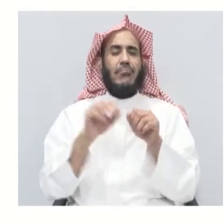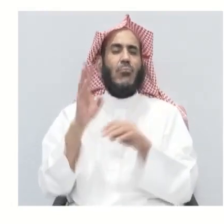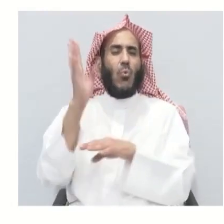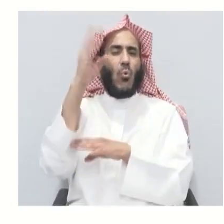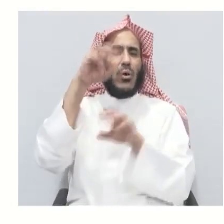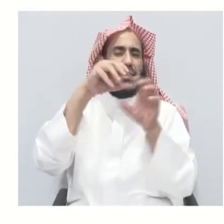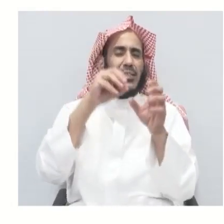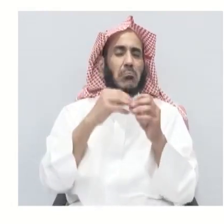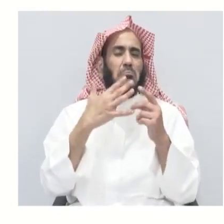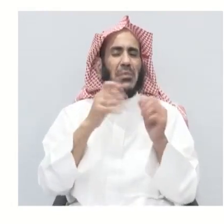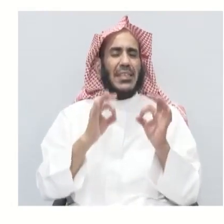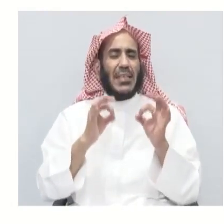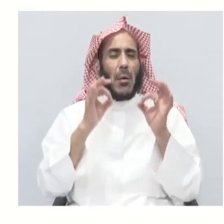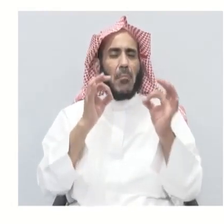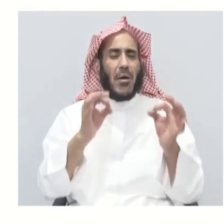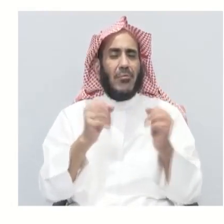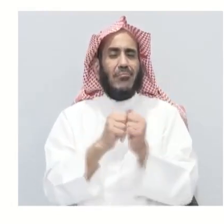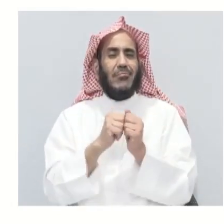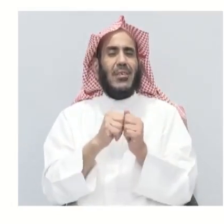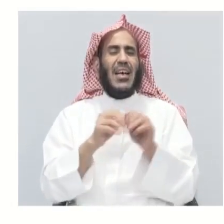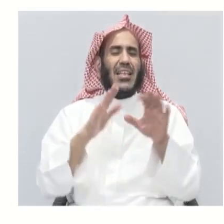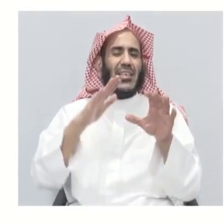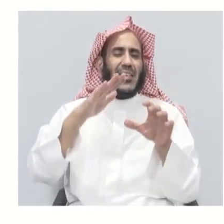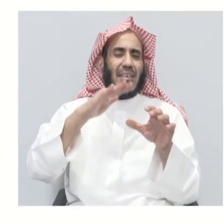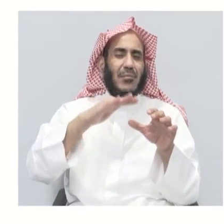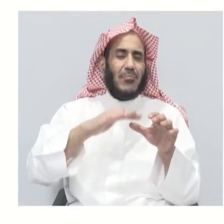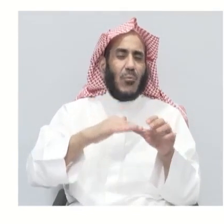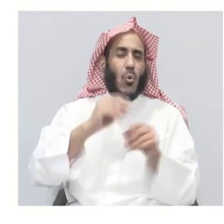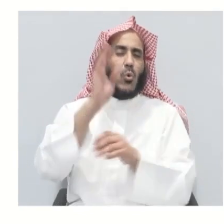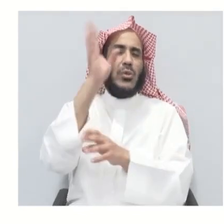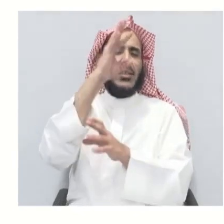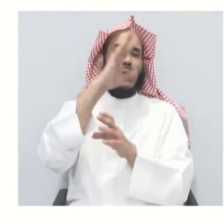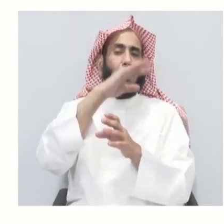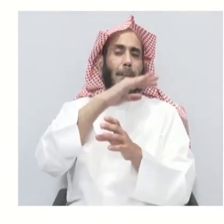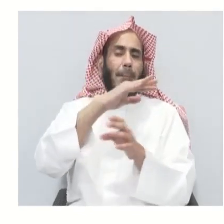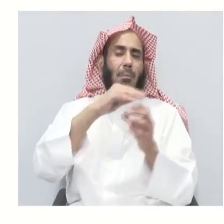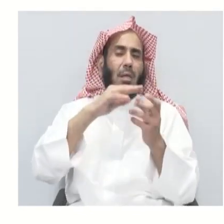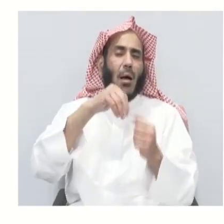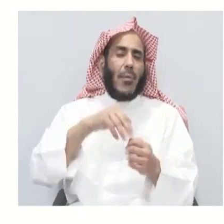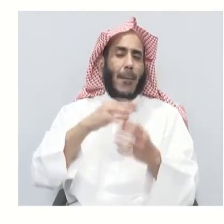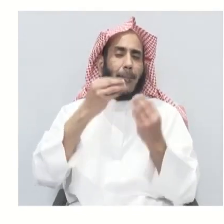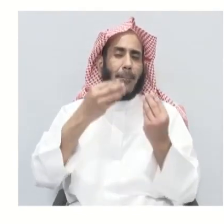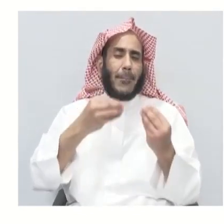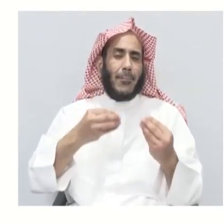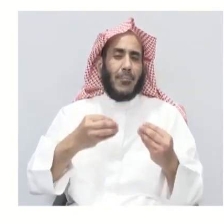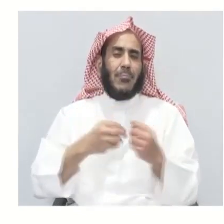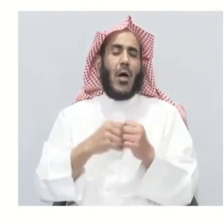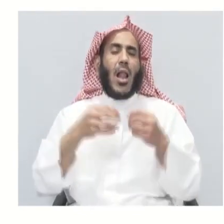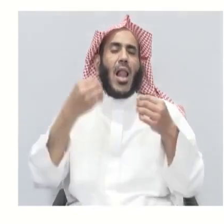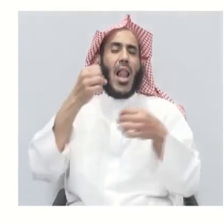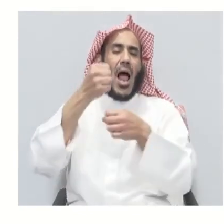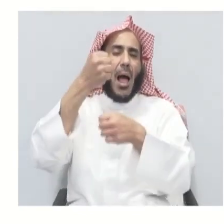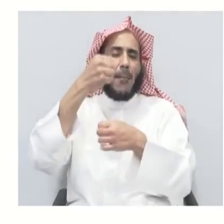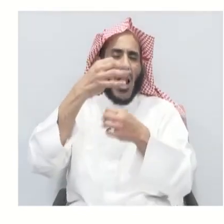الشجره من الطبيعي جدا ان يرتخي ماذا ان يرتخي غصن الشجره بالتالي يرتخي معه ماذا يرتخي معه الحبل